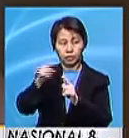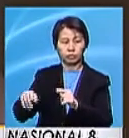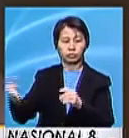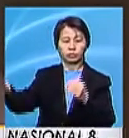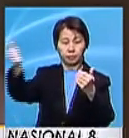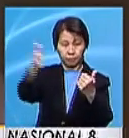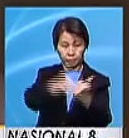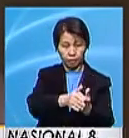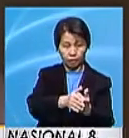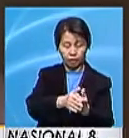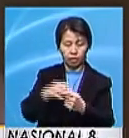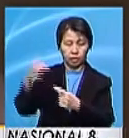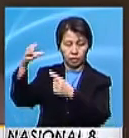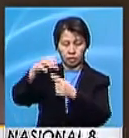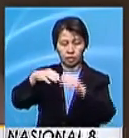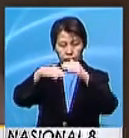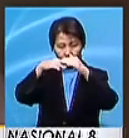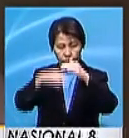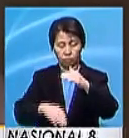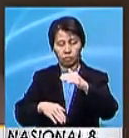ke Championship bawah